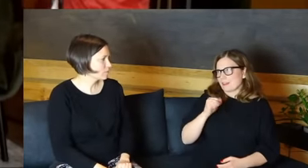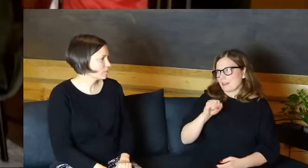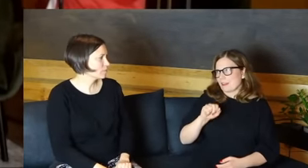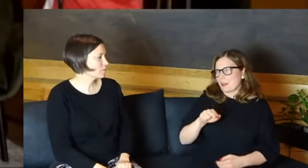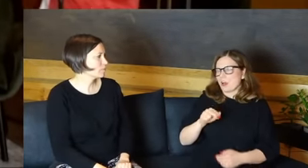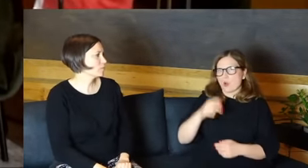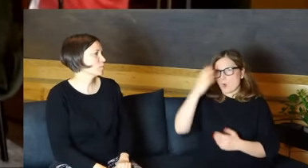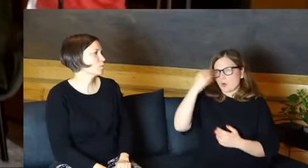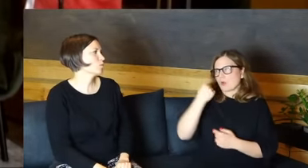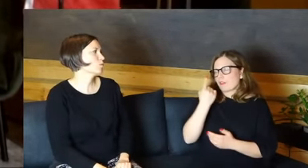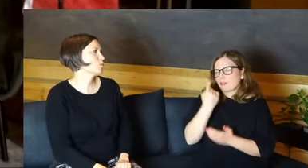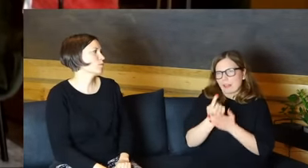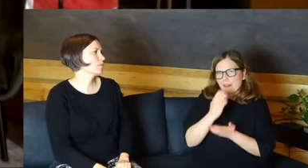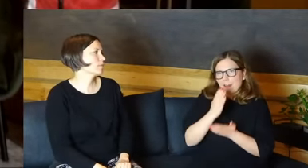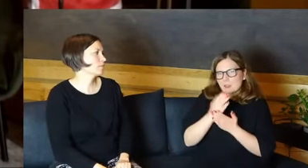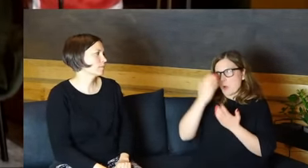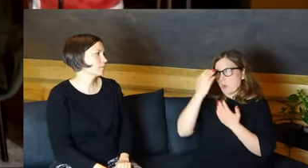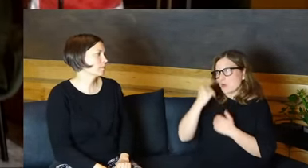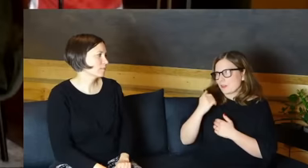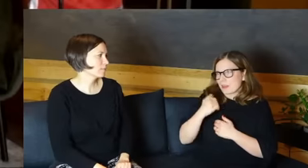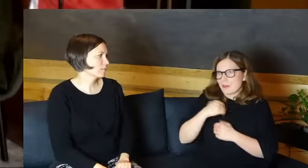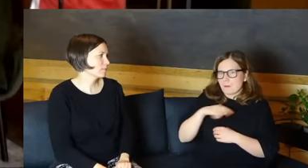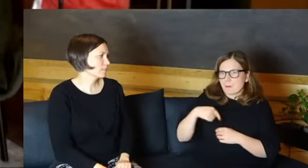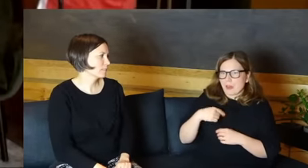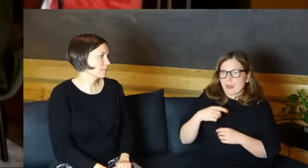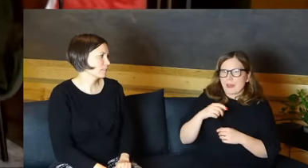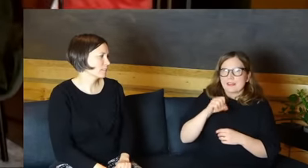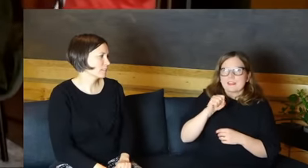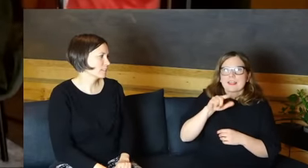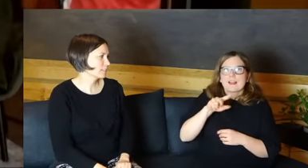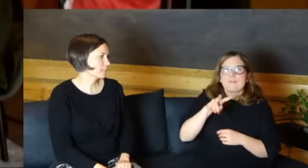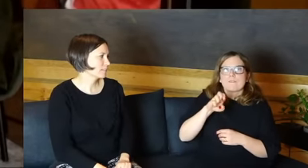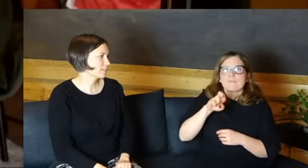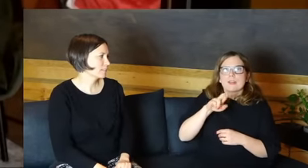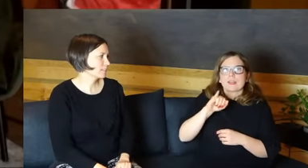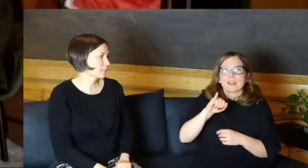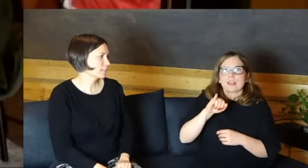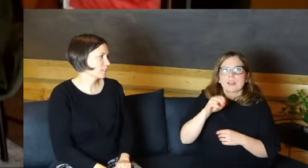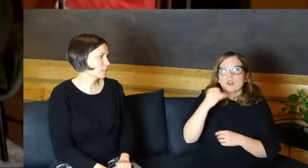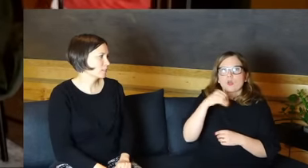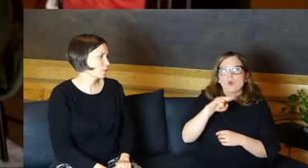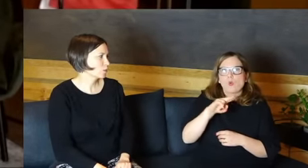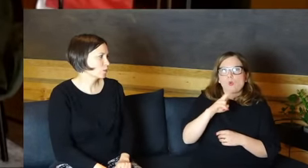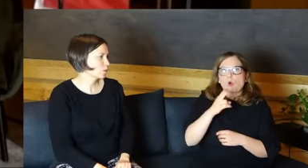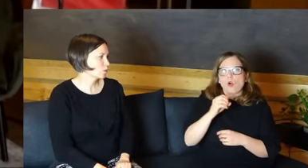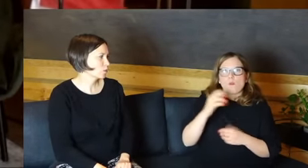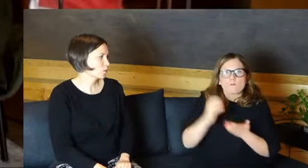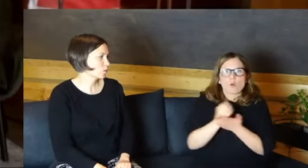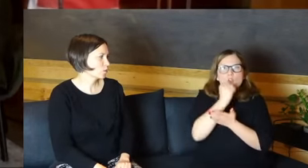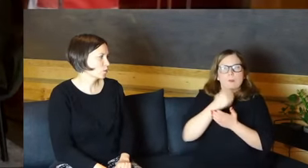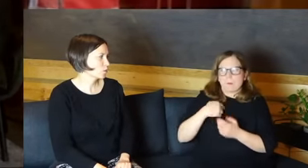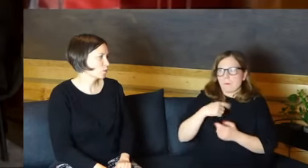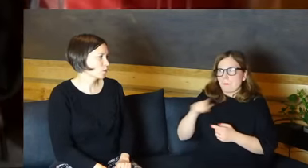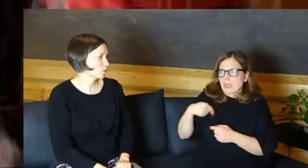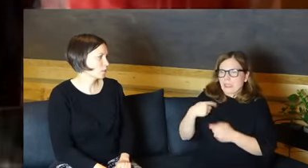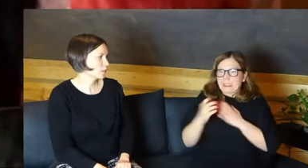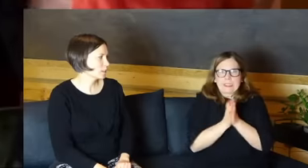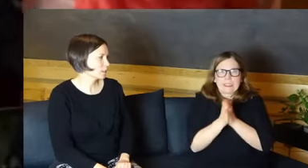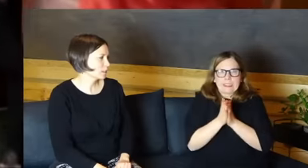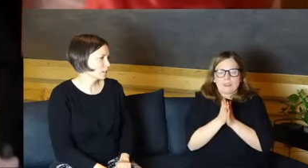arvonta. Aivan. Me oltiin niin tohkeissaan tuosta Silverin Juho jutusta, niin tehdäänpä nyt sillä lailla, että